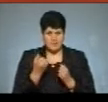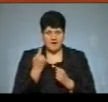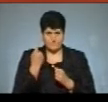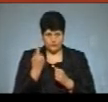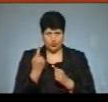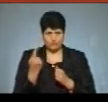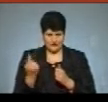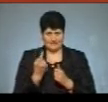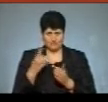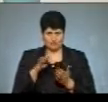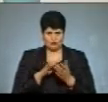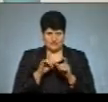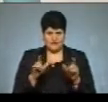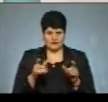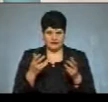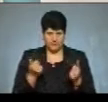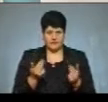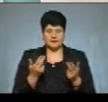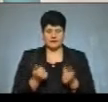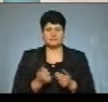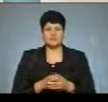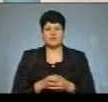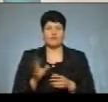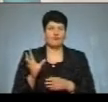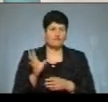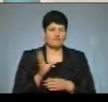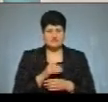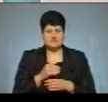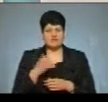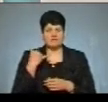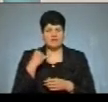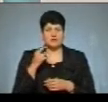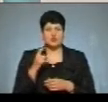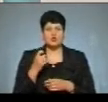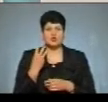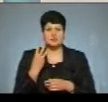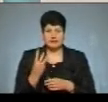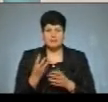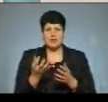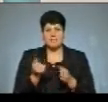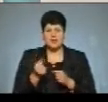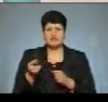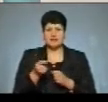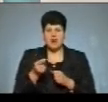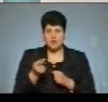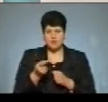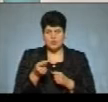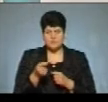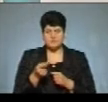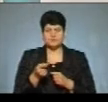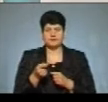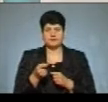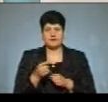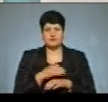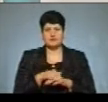одному єдиному центрі, так? Так, звичайно. Усі виклики лінії 103 приймаються в Тернополі. Тернопільська,